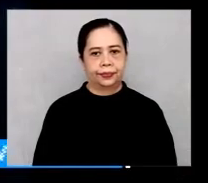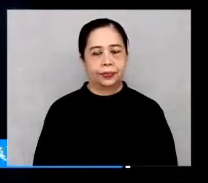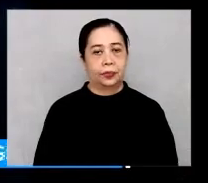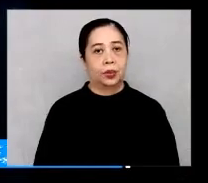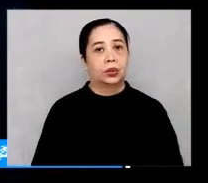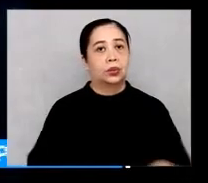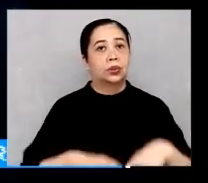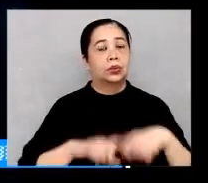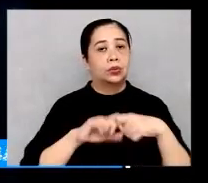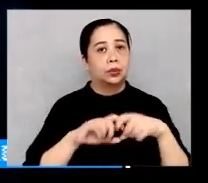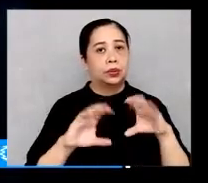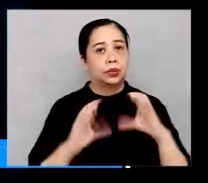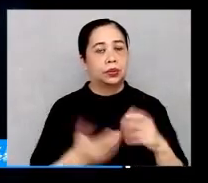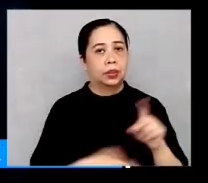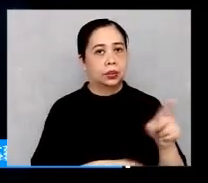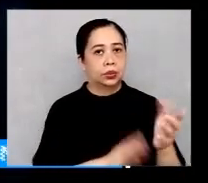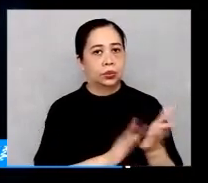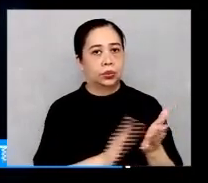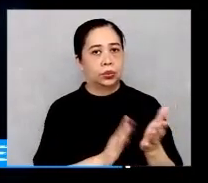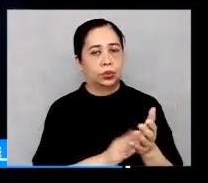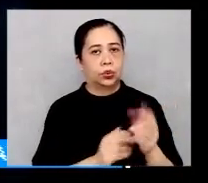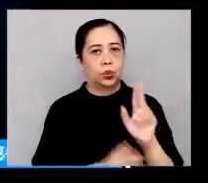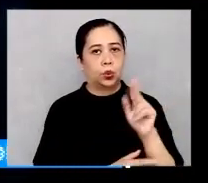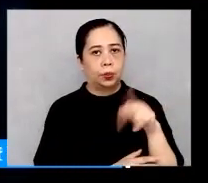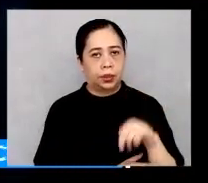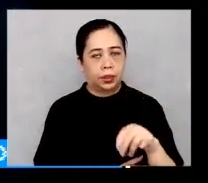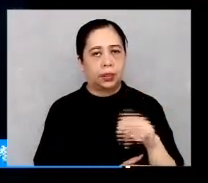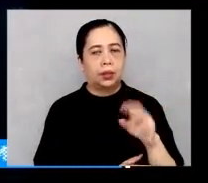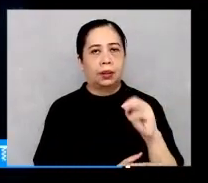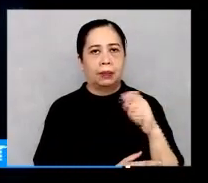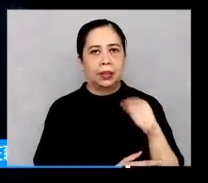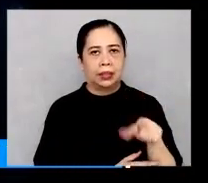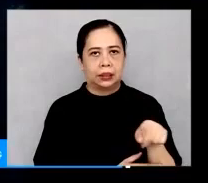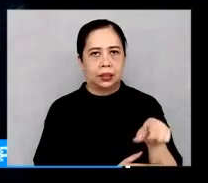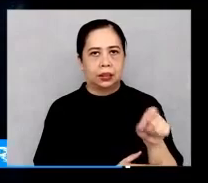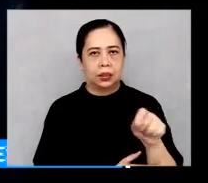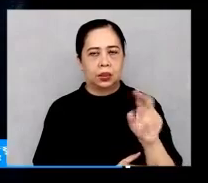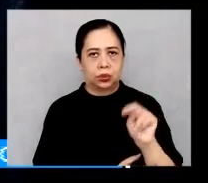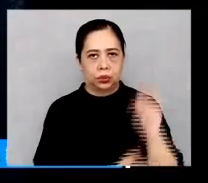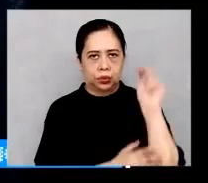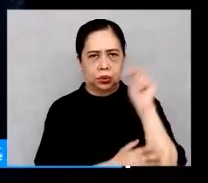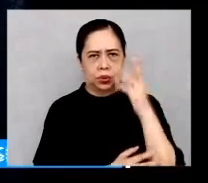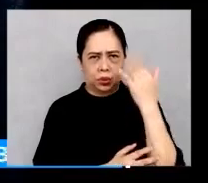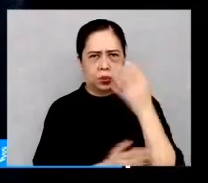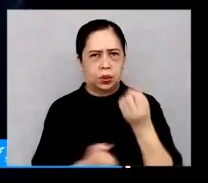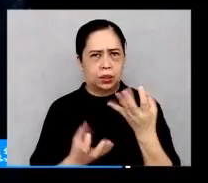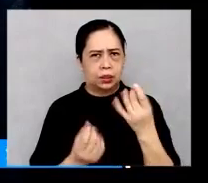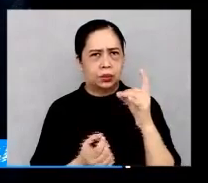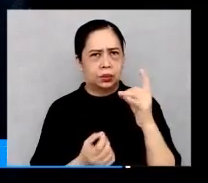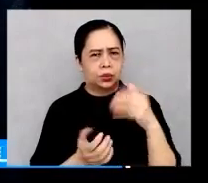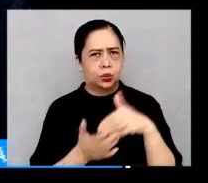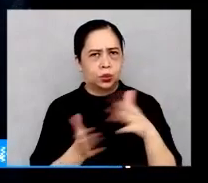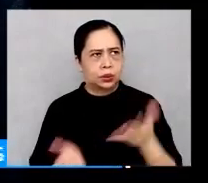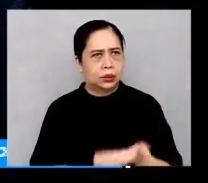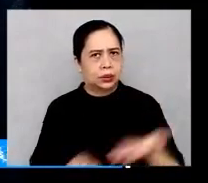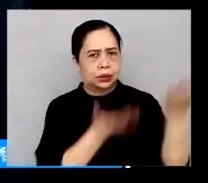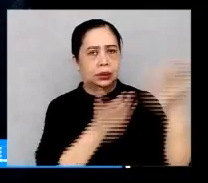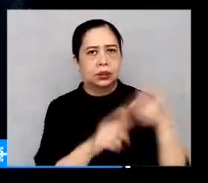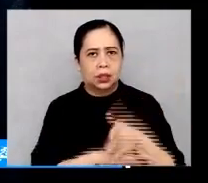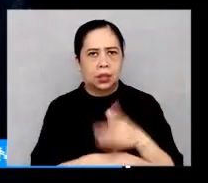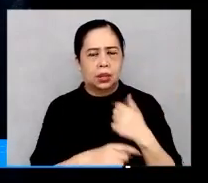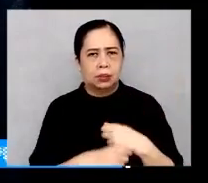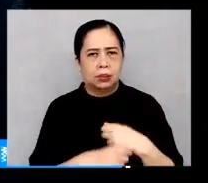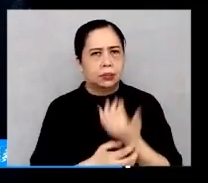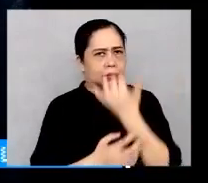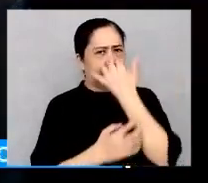Suspendido ang klase sa isang paaralan sa UP Maguindanao del Norte matapos isugod sa ospital ang 80 estudyante matapos sila makalanghap